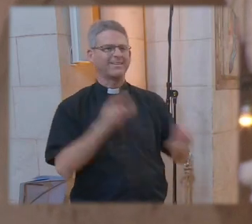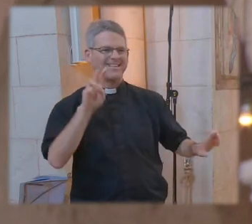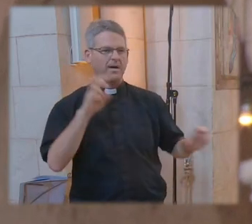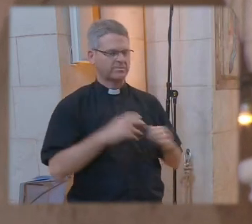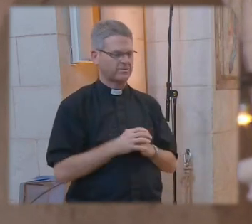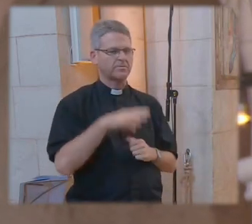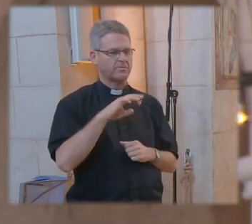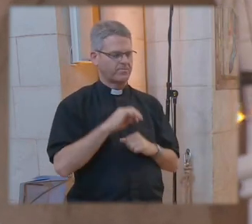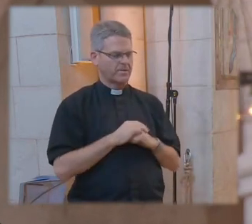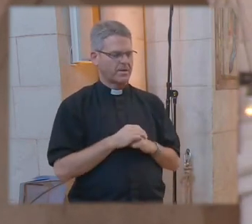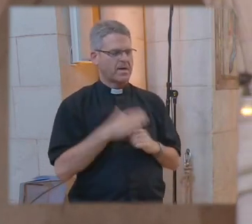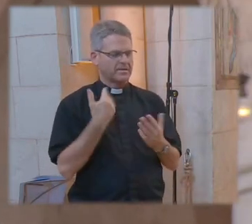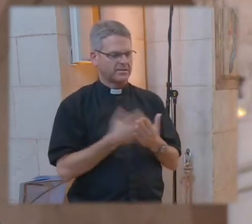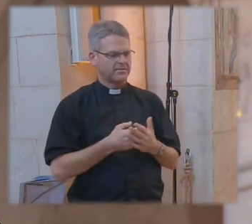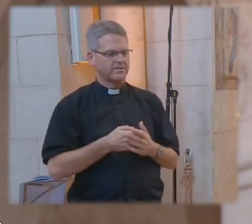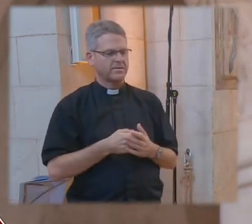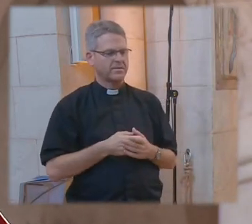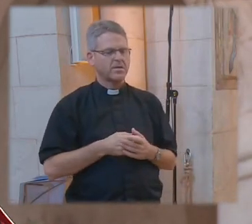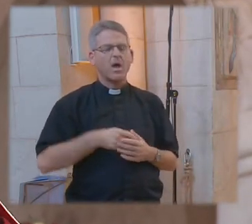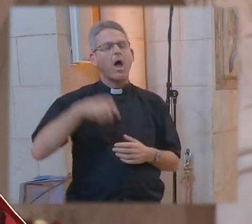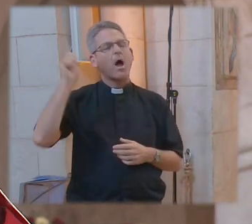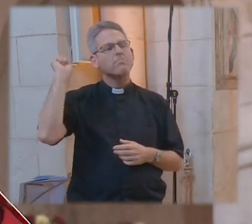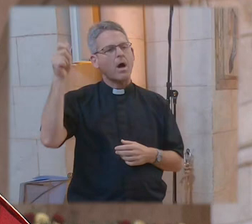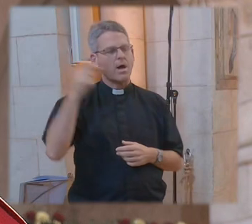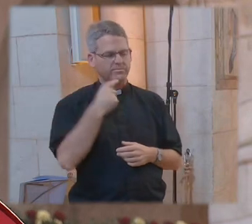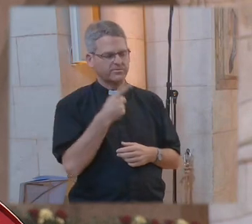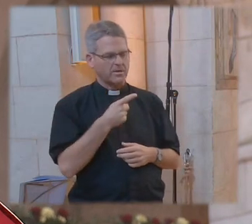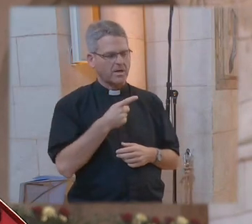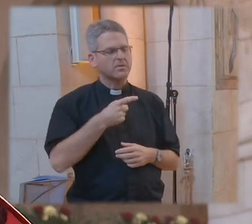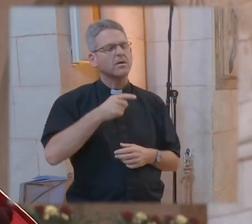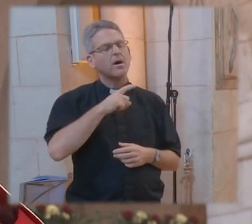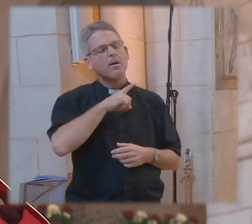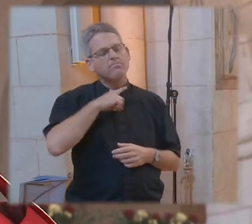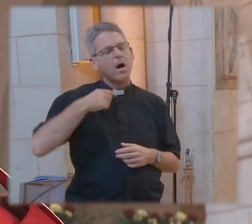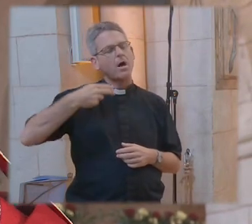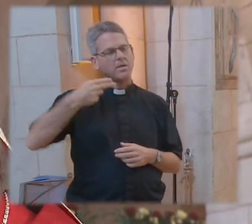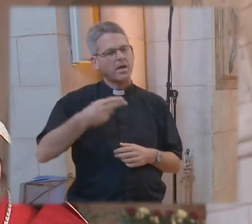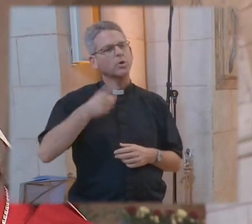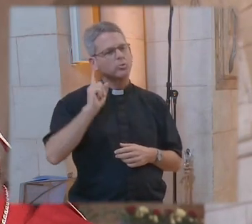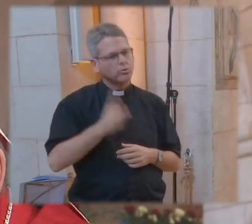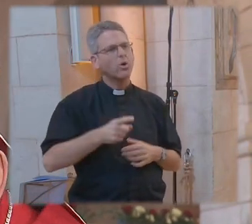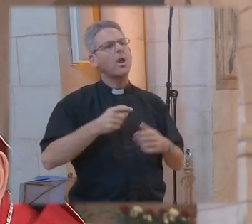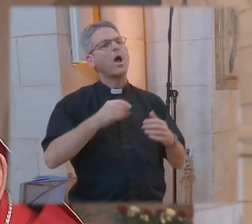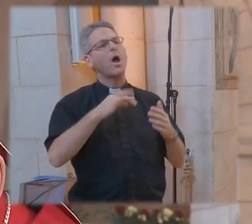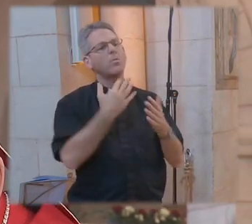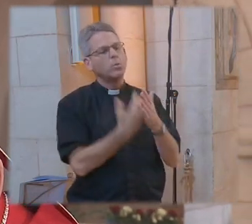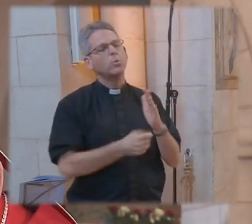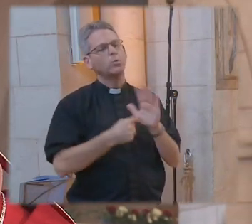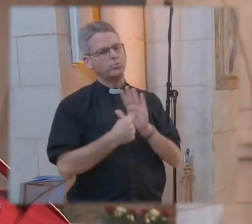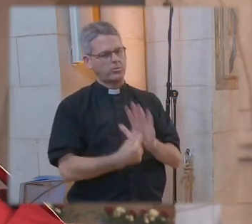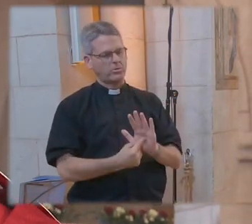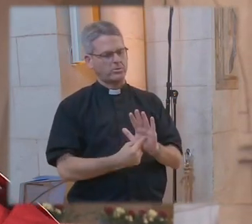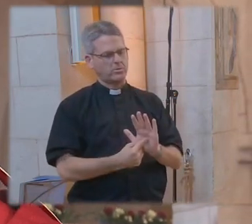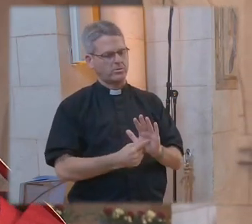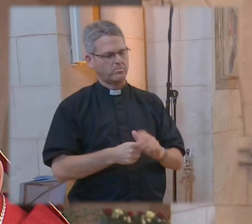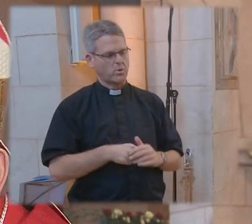Pater Henkes selig gesprochen wird. Pater Henkes steht vor uns als Märtyrer der Nächstenliebe,